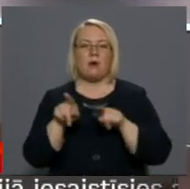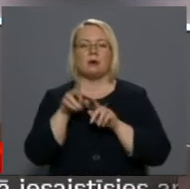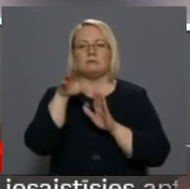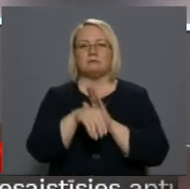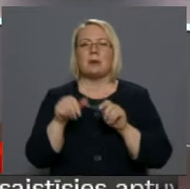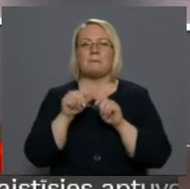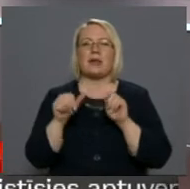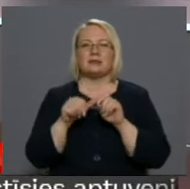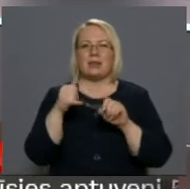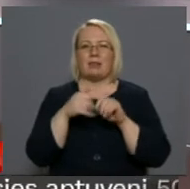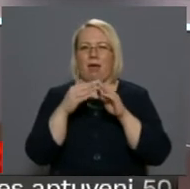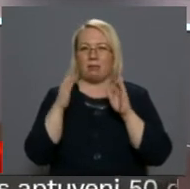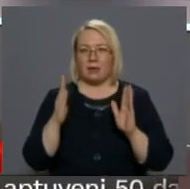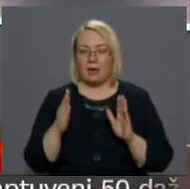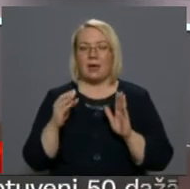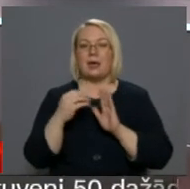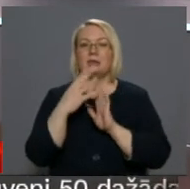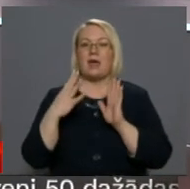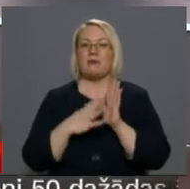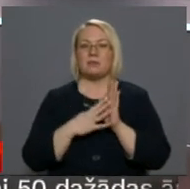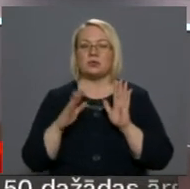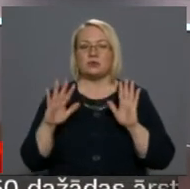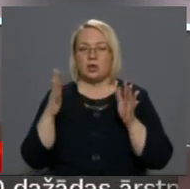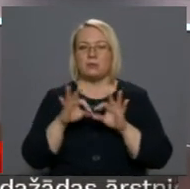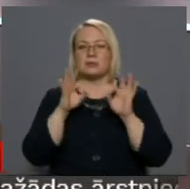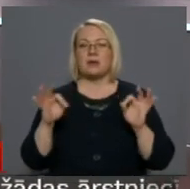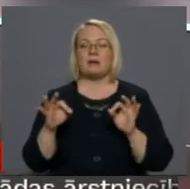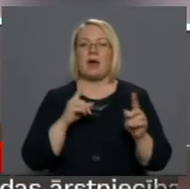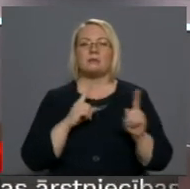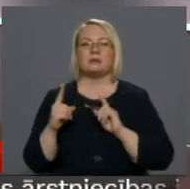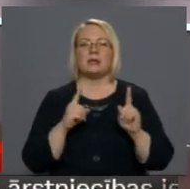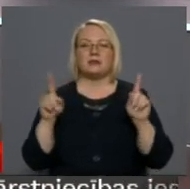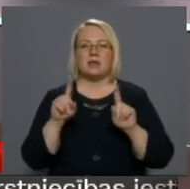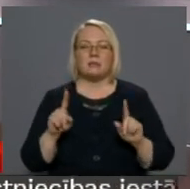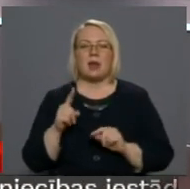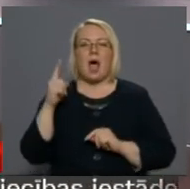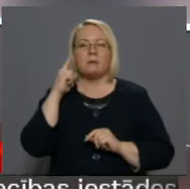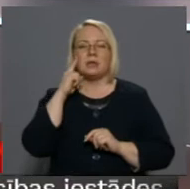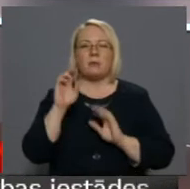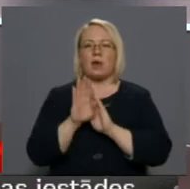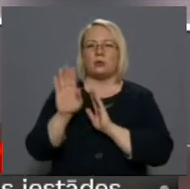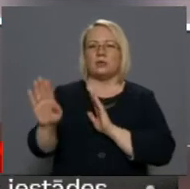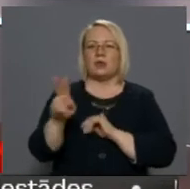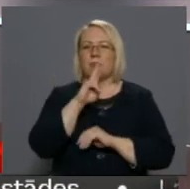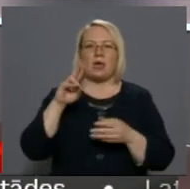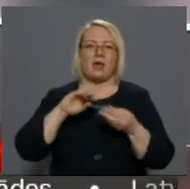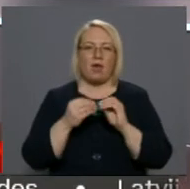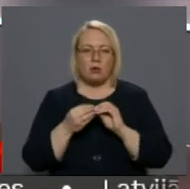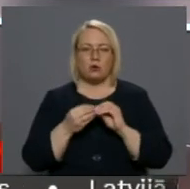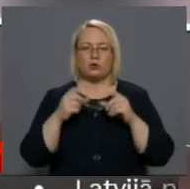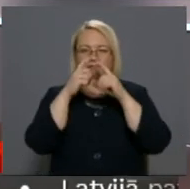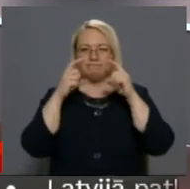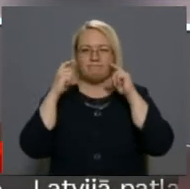benzīntankus. 19 gadījumos sāktas administratīvās lietvedības par apzinātu distancēšanās neievērošanu un sejas